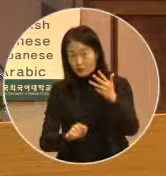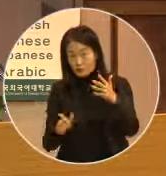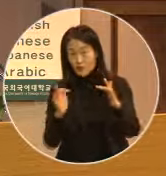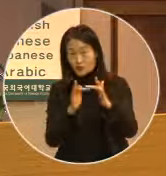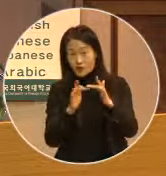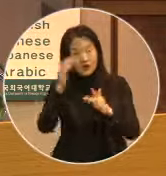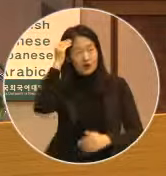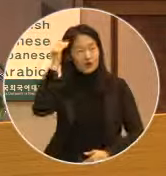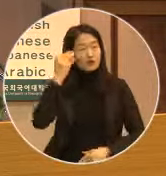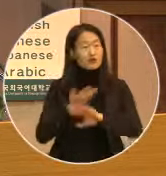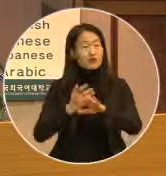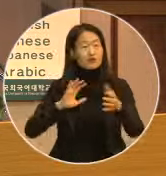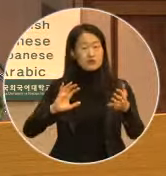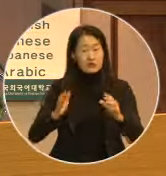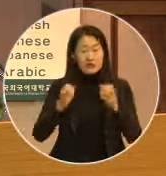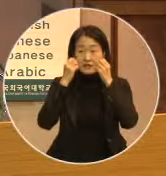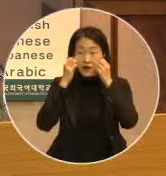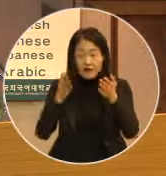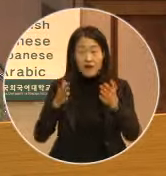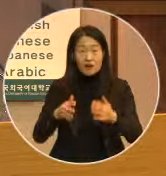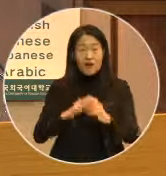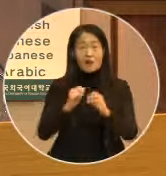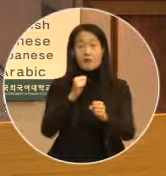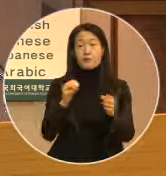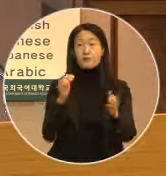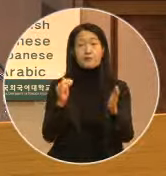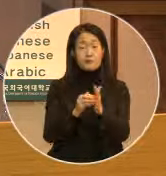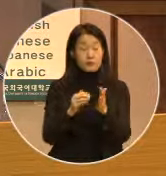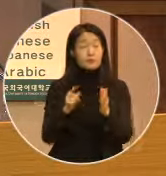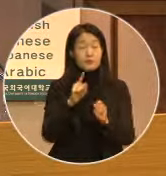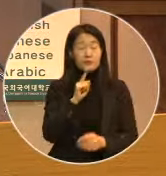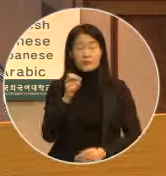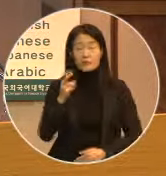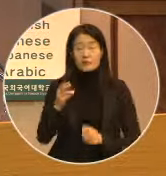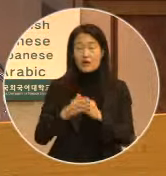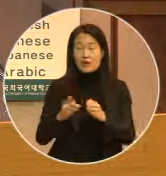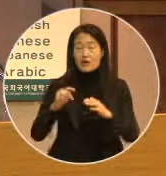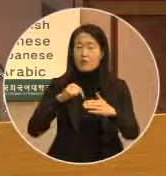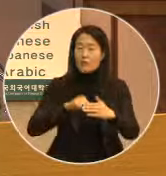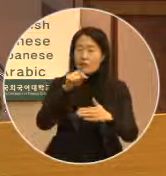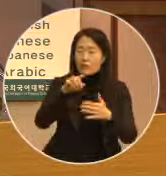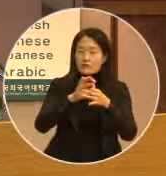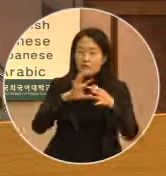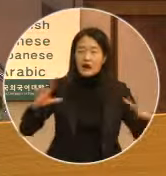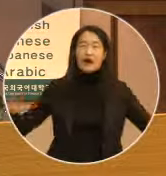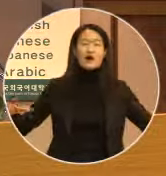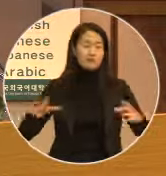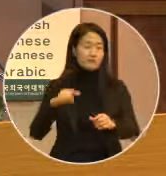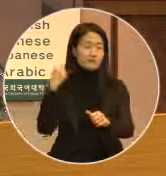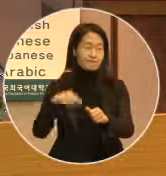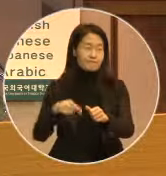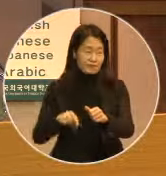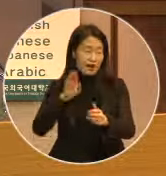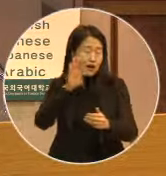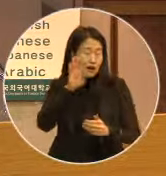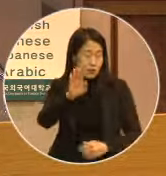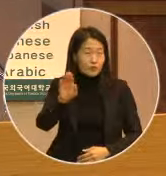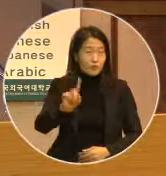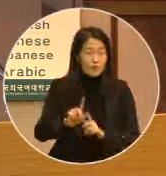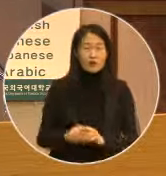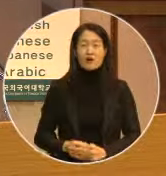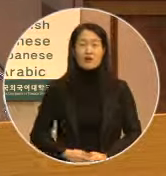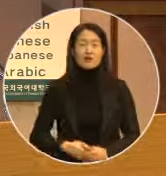사이버 한국외국어대학교 신축 교사가 완성되어 온 오프라인 교육을 포함한 다양한